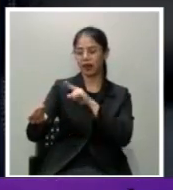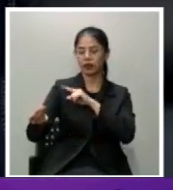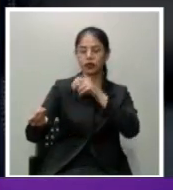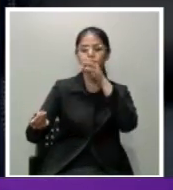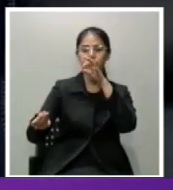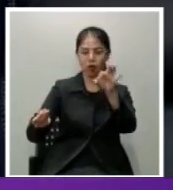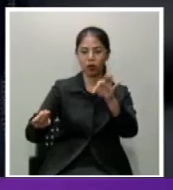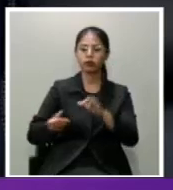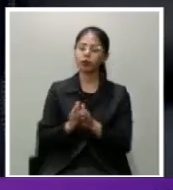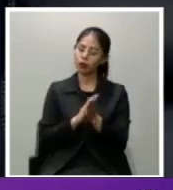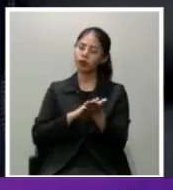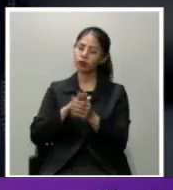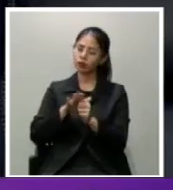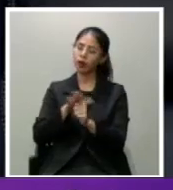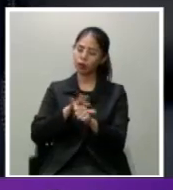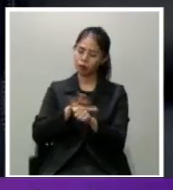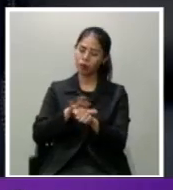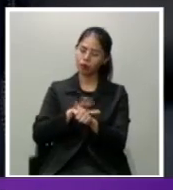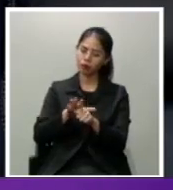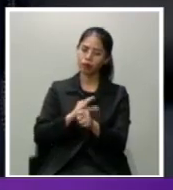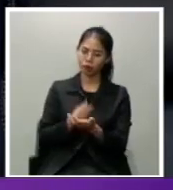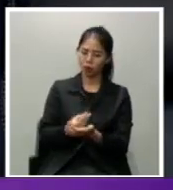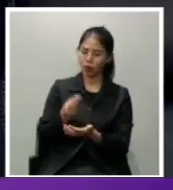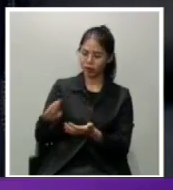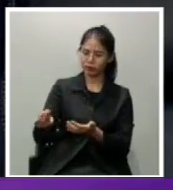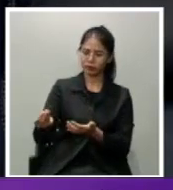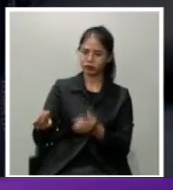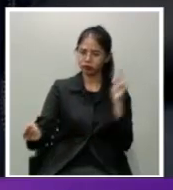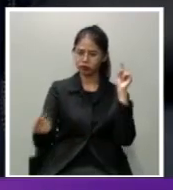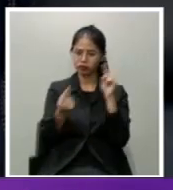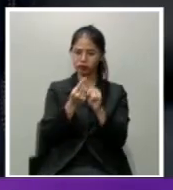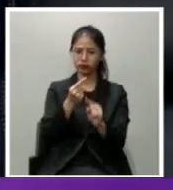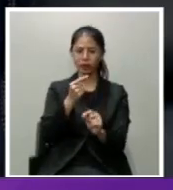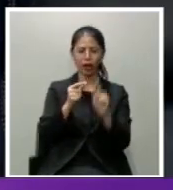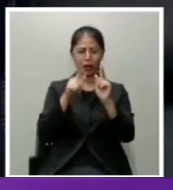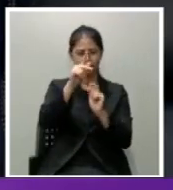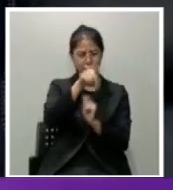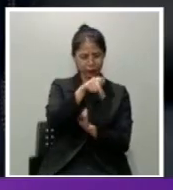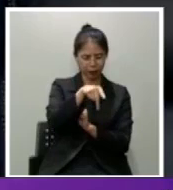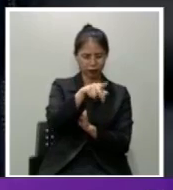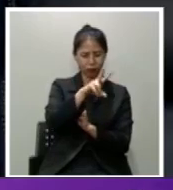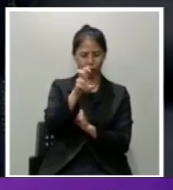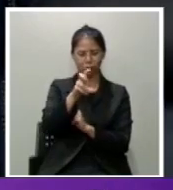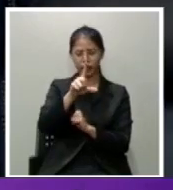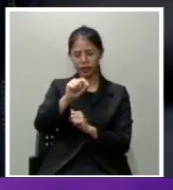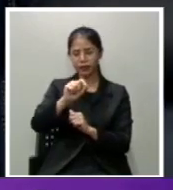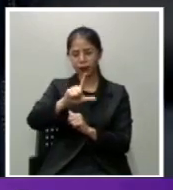พอสมน้ำสมเนื้อนะเขาอุตส่าห์ทำรายได้มาตั้ง 1,225 ล้าน